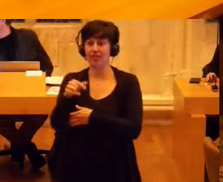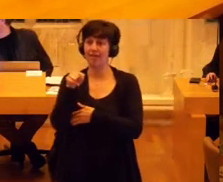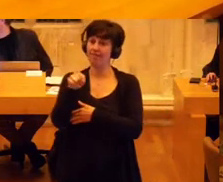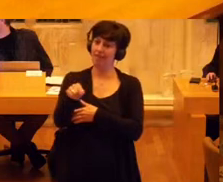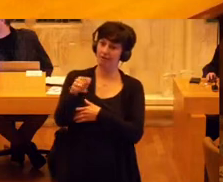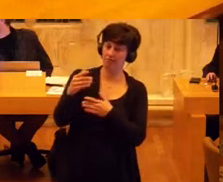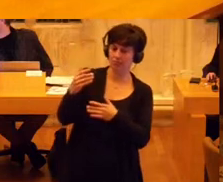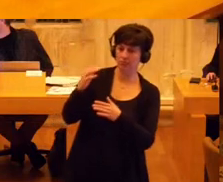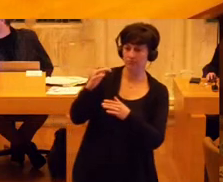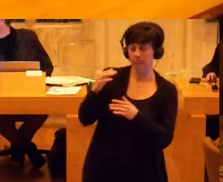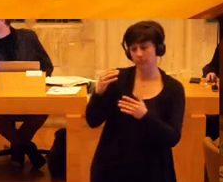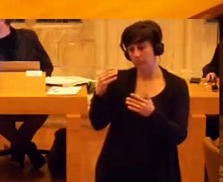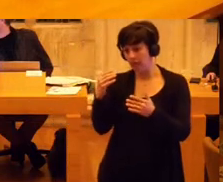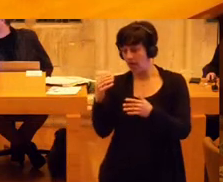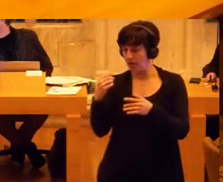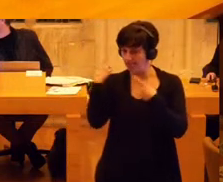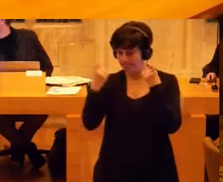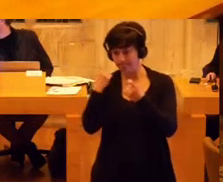programmation,